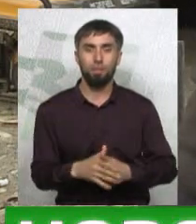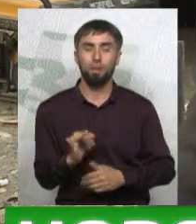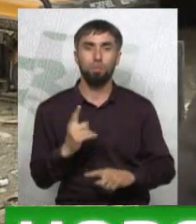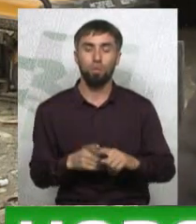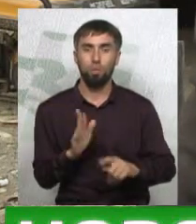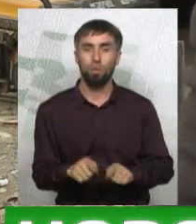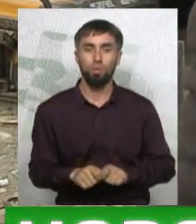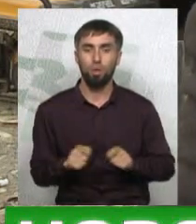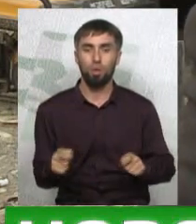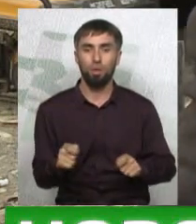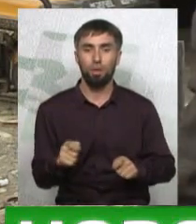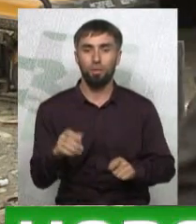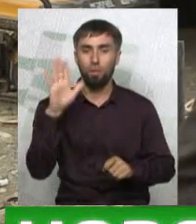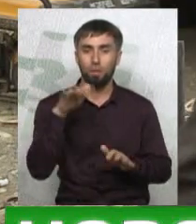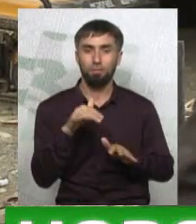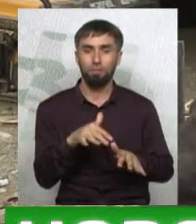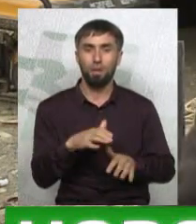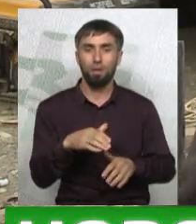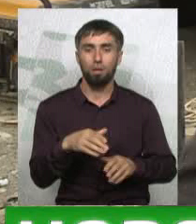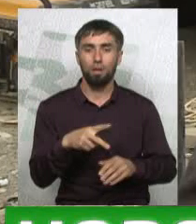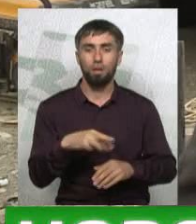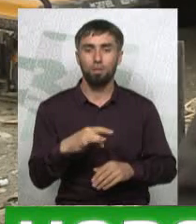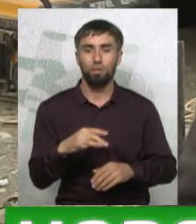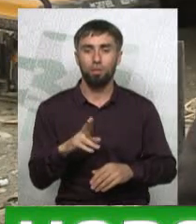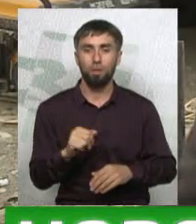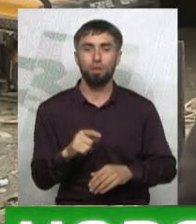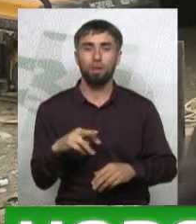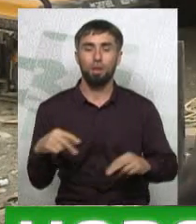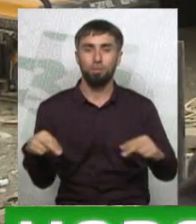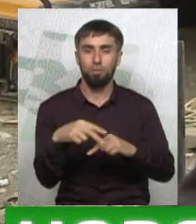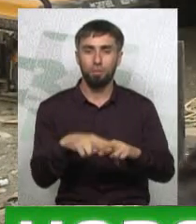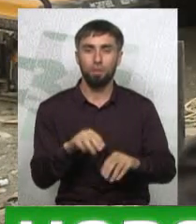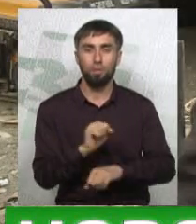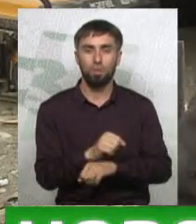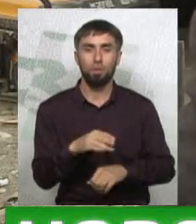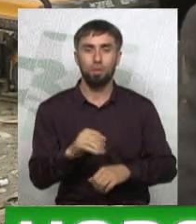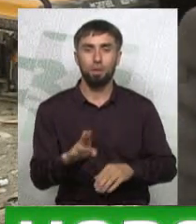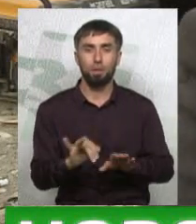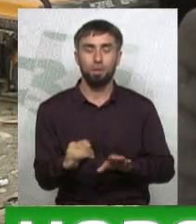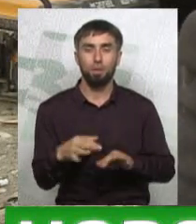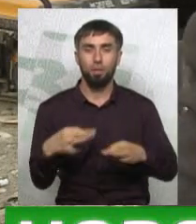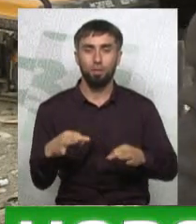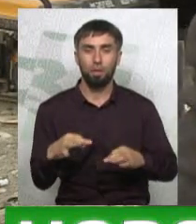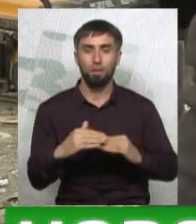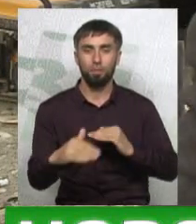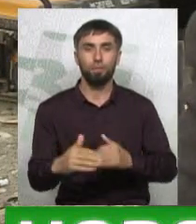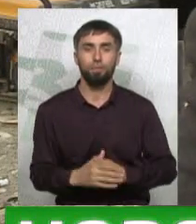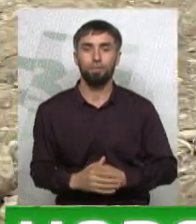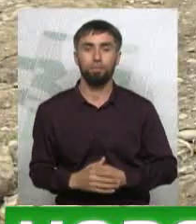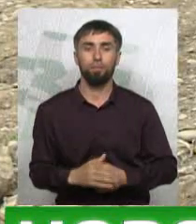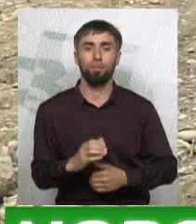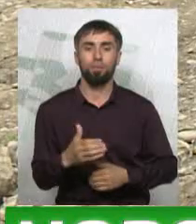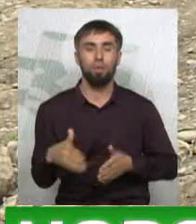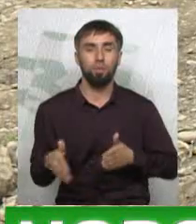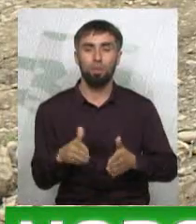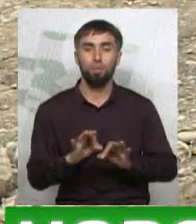будет создана ливневка для стока воды как с пешеходной парковочной зоны, так и с автомобильной территории, с дороги.